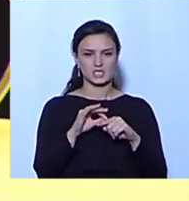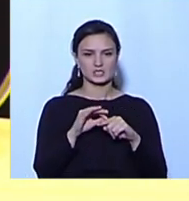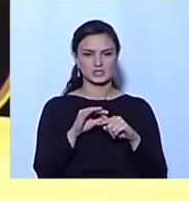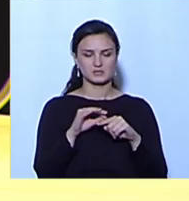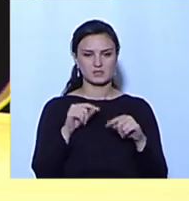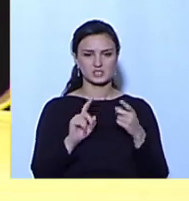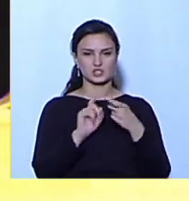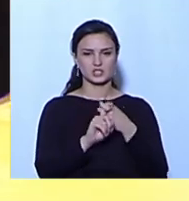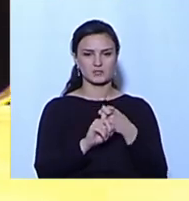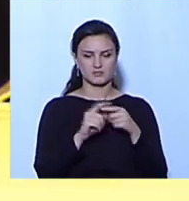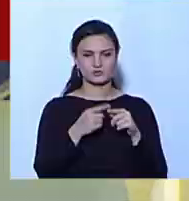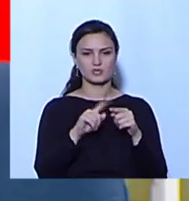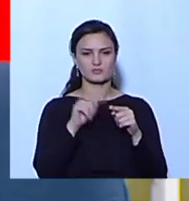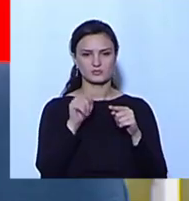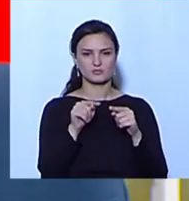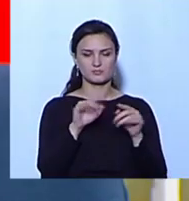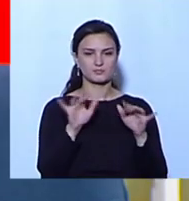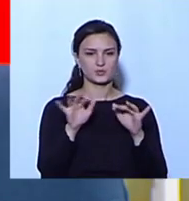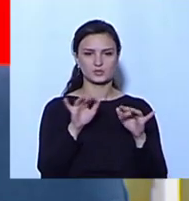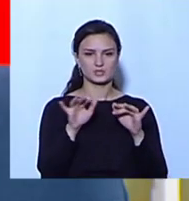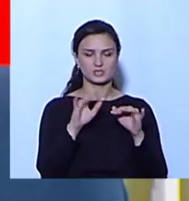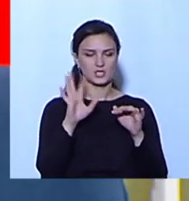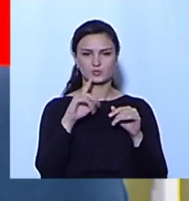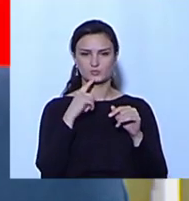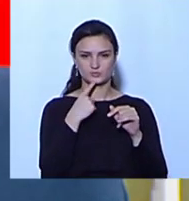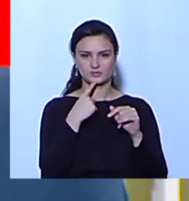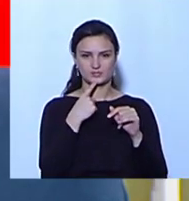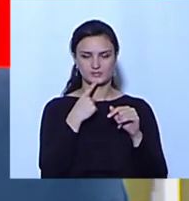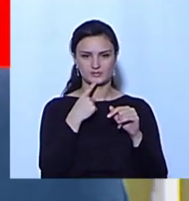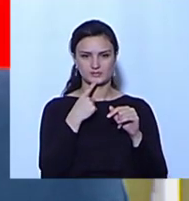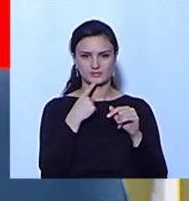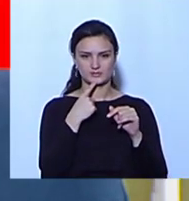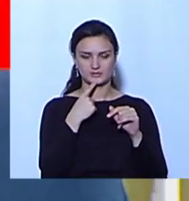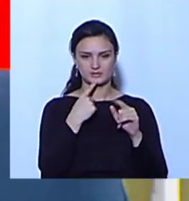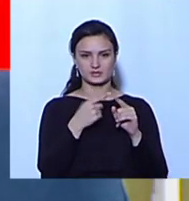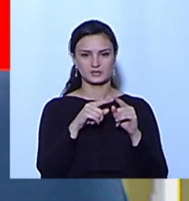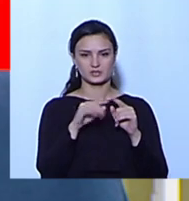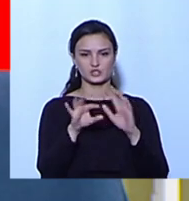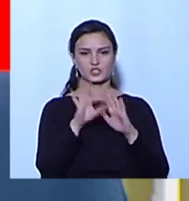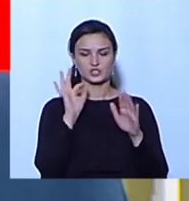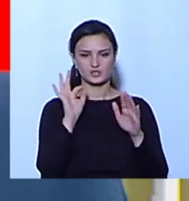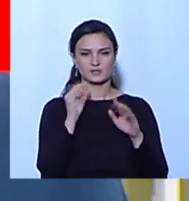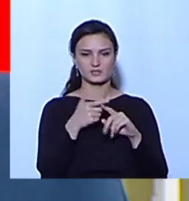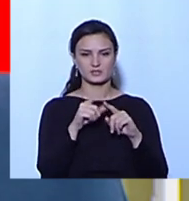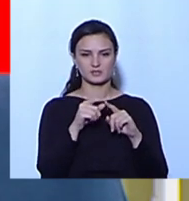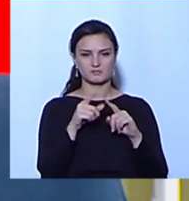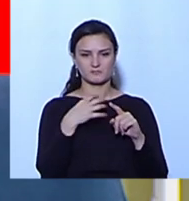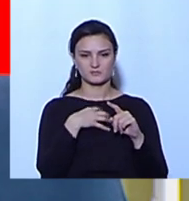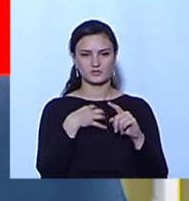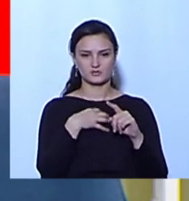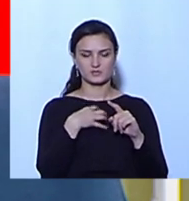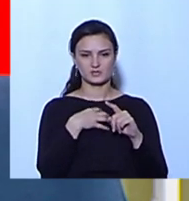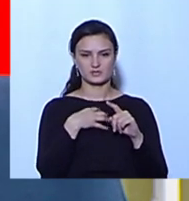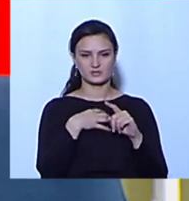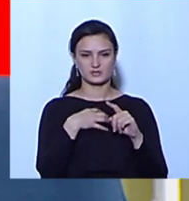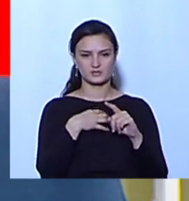მასთან შეხებაში მოდის და შესაბამისად პროცესი არ თულდება კიდევ დამატებითი სხვა მიზეზები. ანუ კათეტერის შერჩევა არის ძალიან მნიშვნელოვანი. ძალიან მნიშვნელოვანია